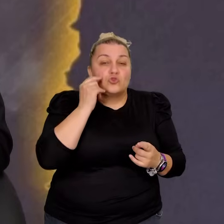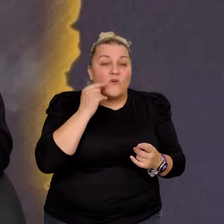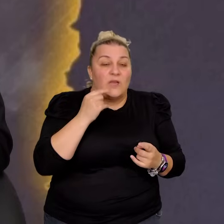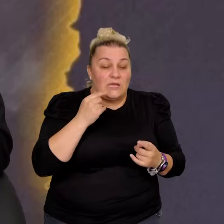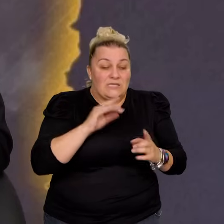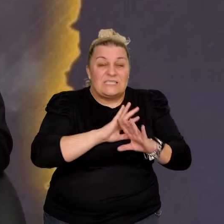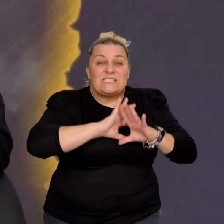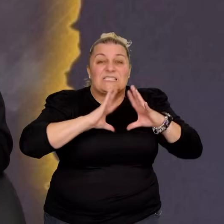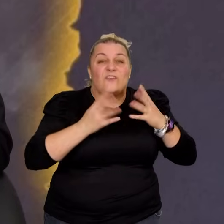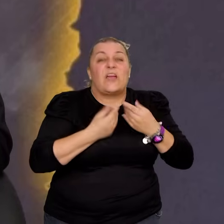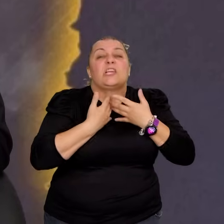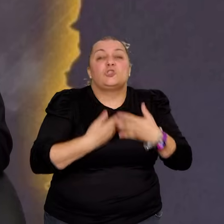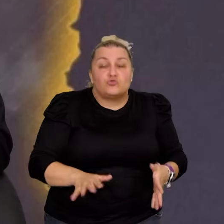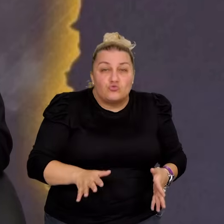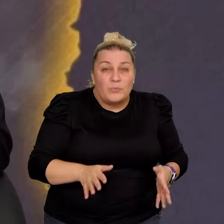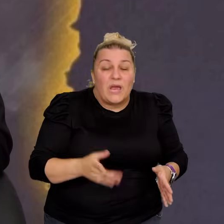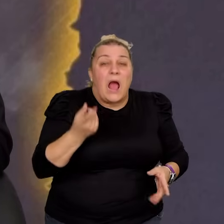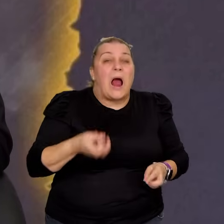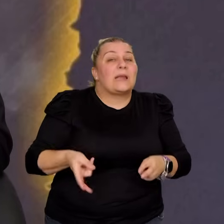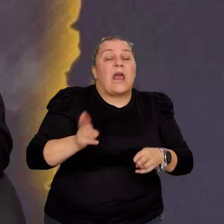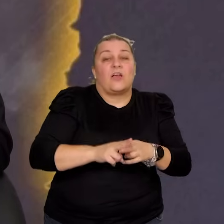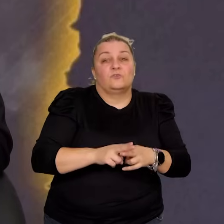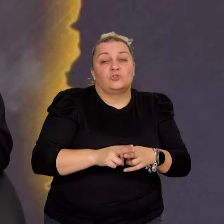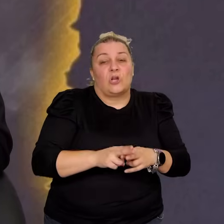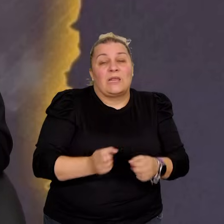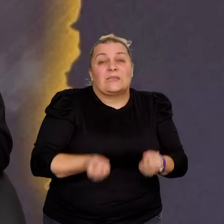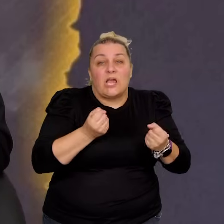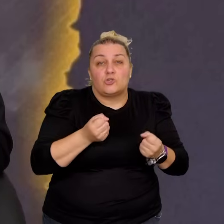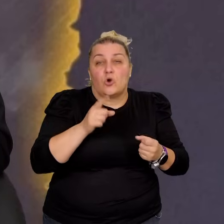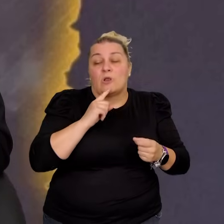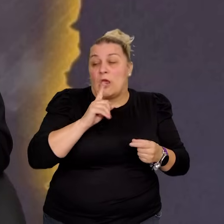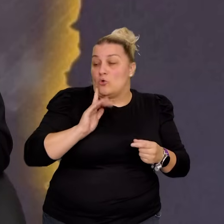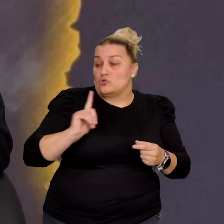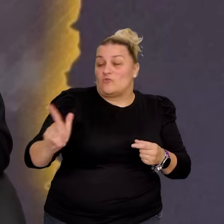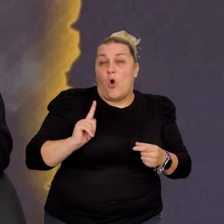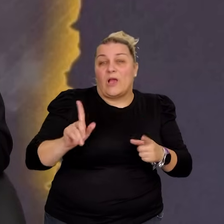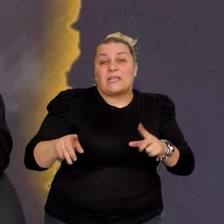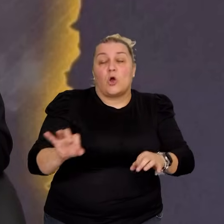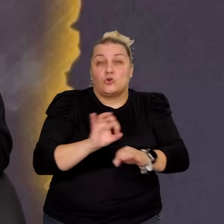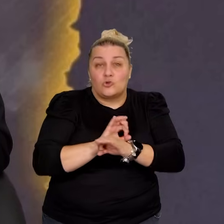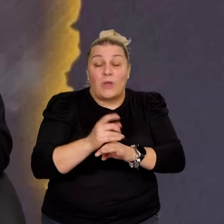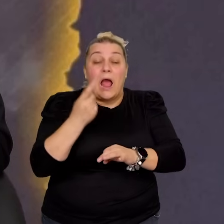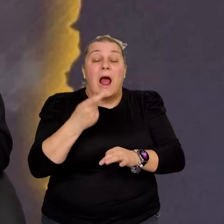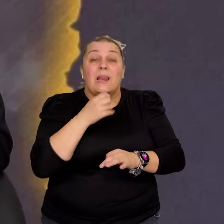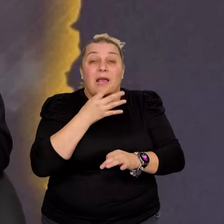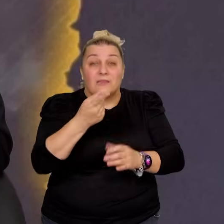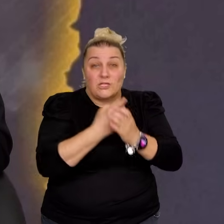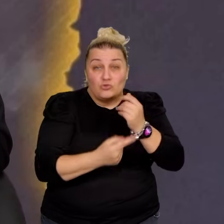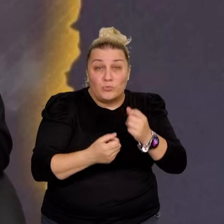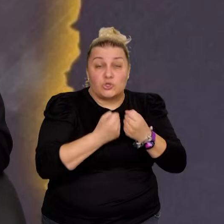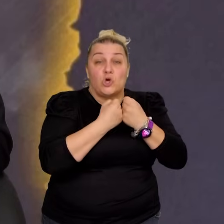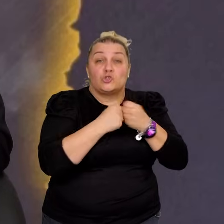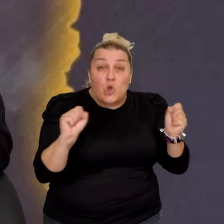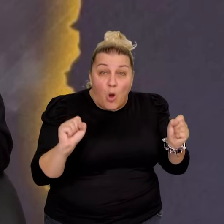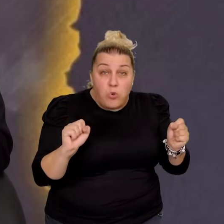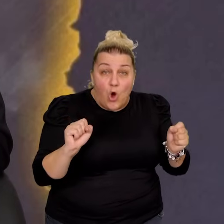možeš izgubiti, najteže je kad ti pogine suborac, ali kad ti izgubiš slobodu i kad više ne